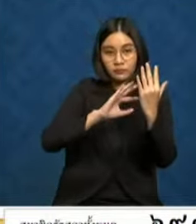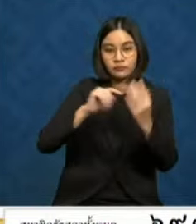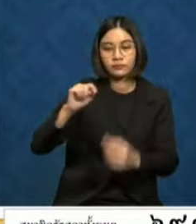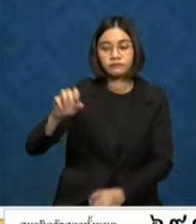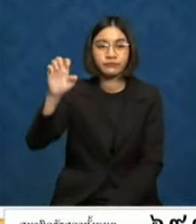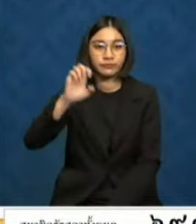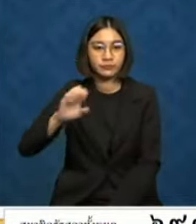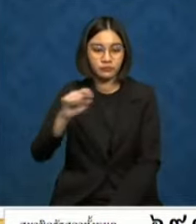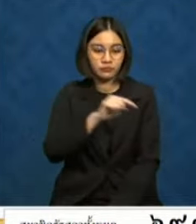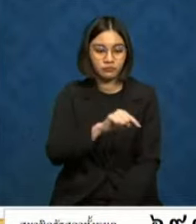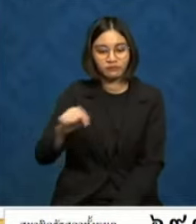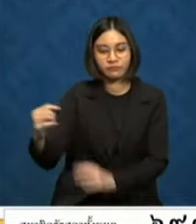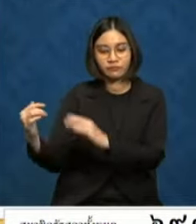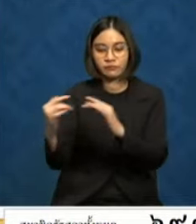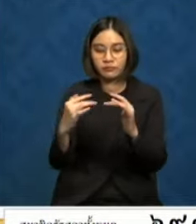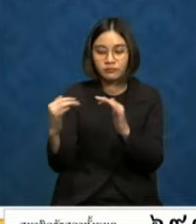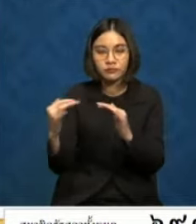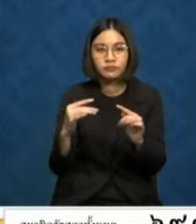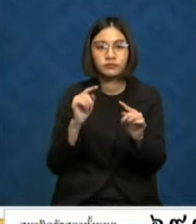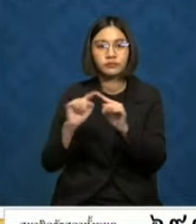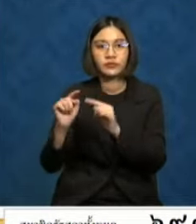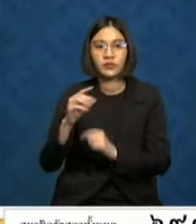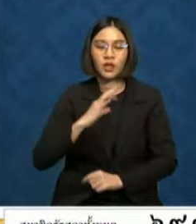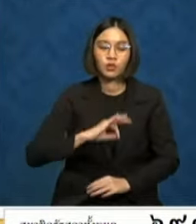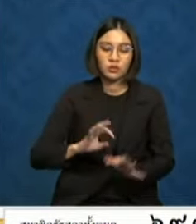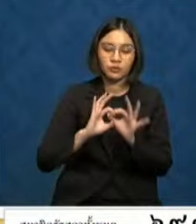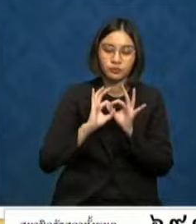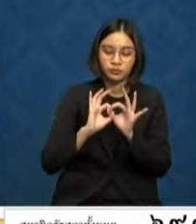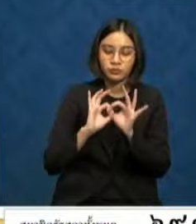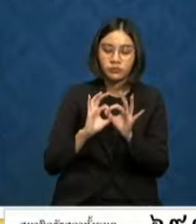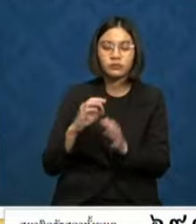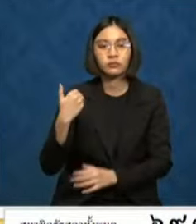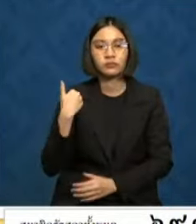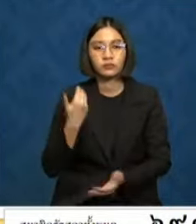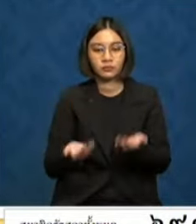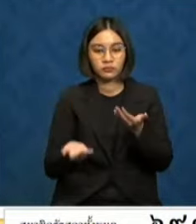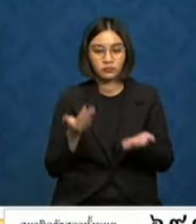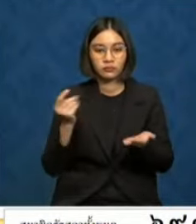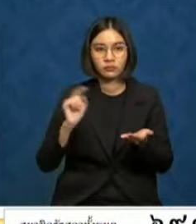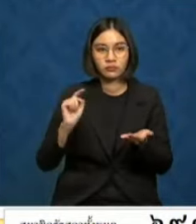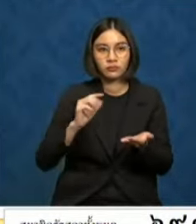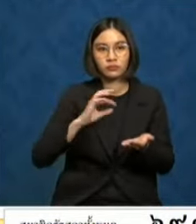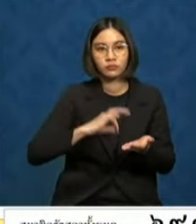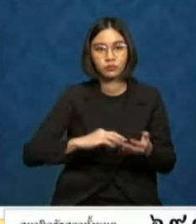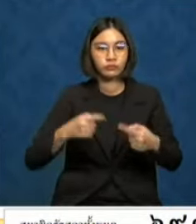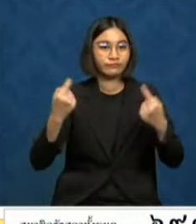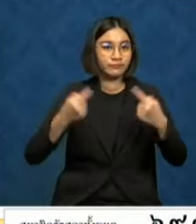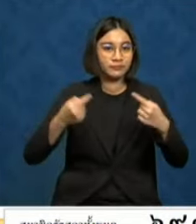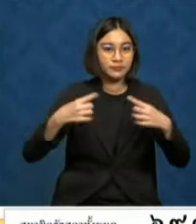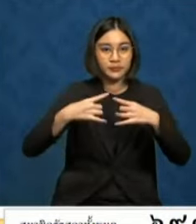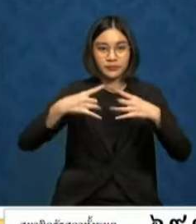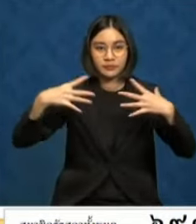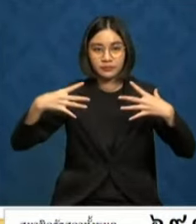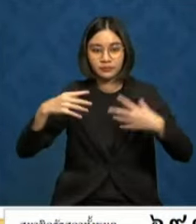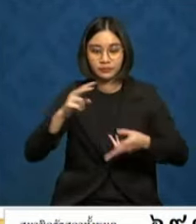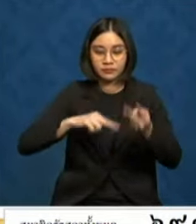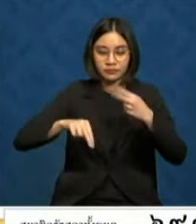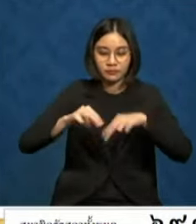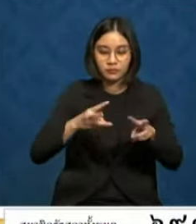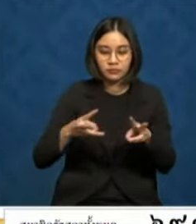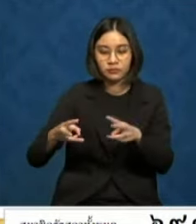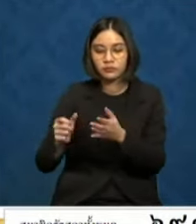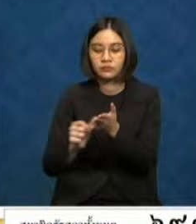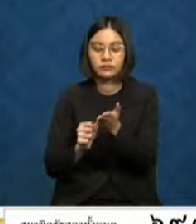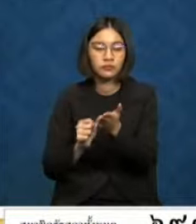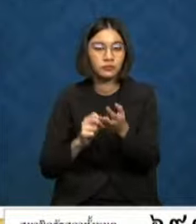ช้ในการสื่อสารในประเด็นที่มีความห่วงกังวลหรือประเด็นที่มีความขัดแย้งเพื่อหาทางออก